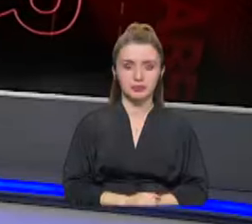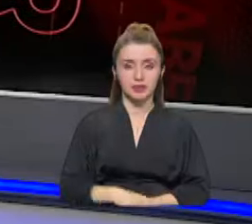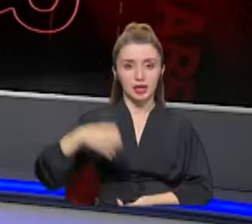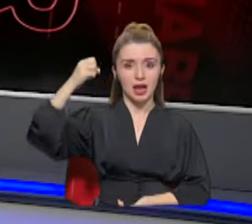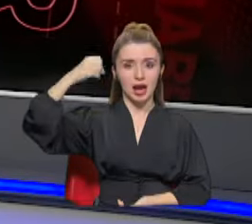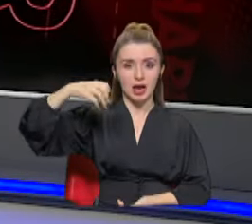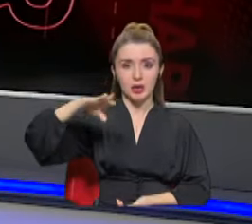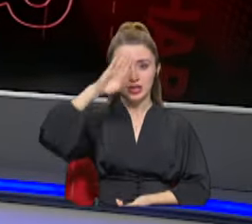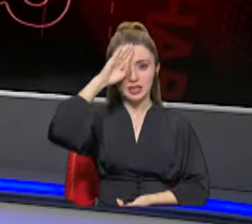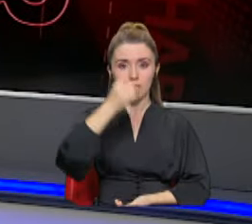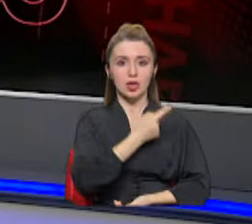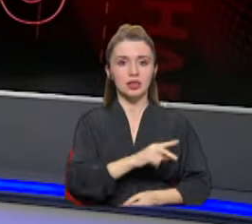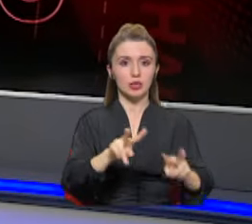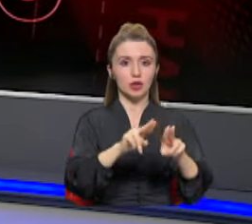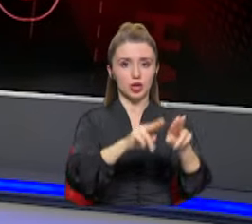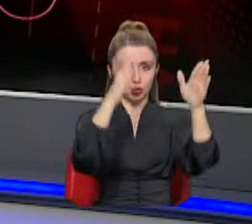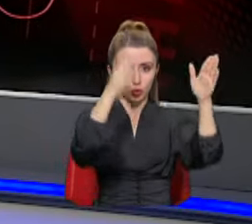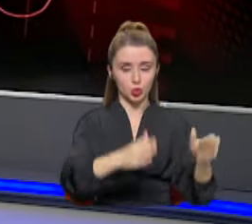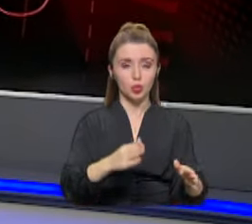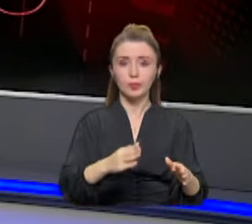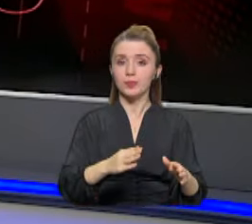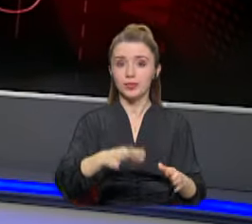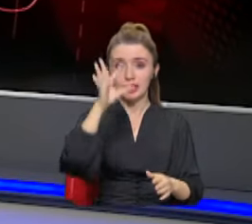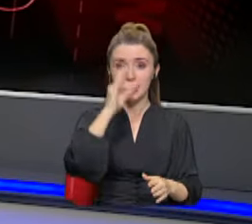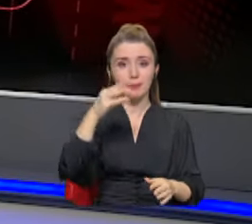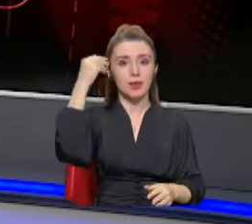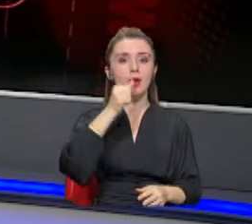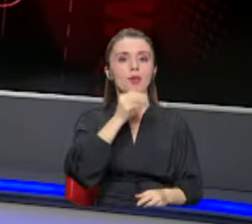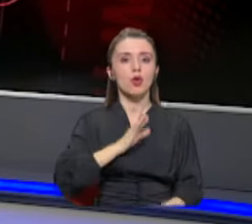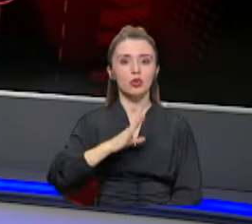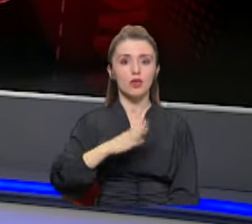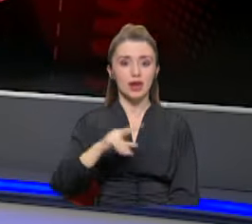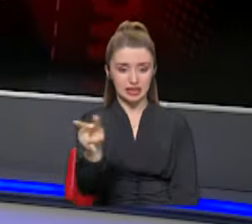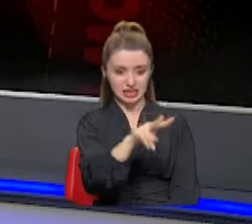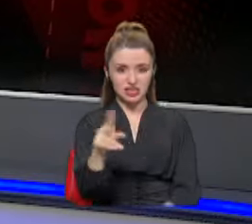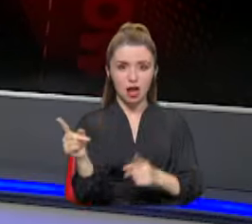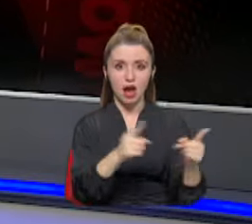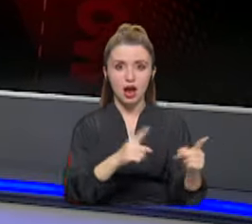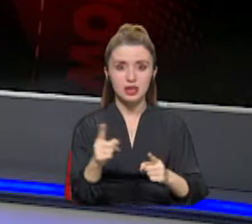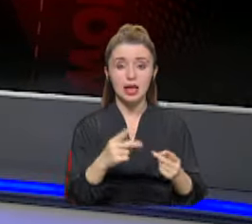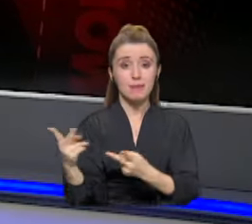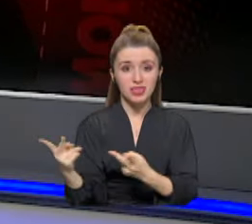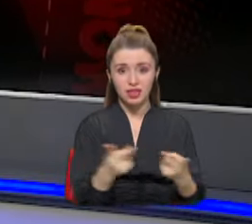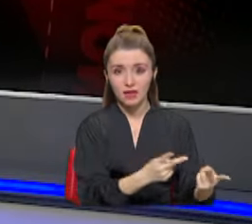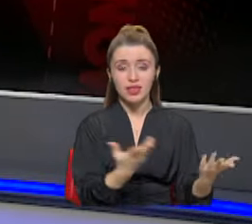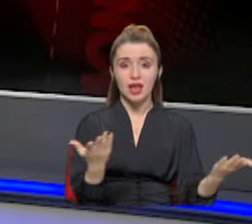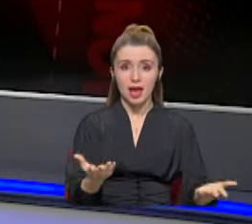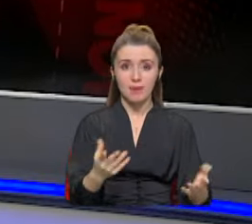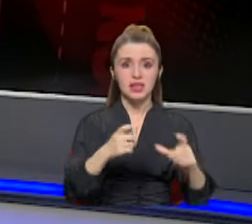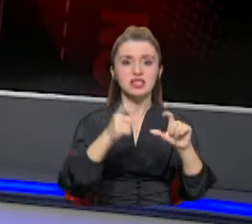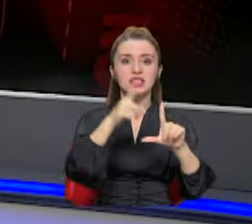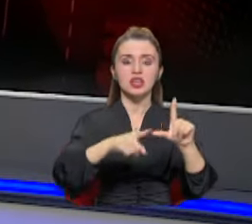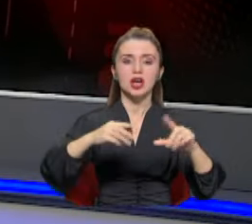AK Parti'nin İstanbul adayı Murat Kurum'un gündeminde de İmamoğlu vardı. İki isim arasında hem davet hem de